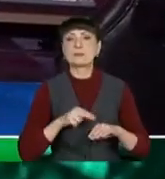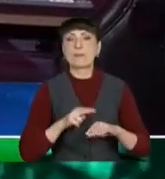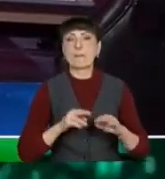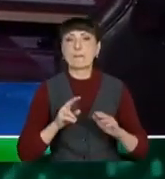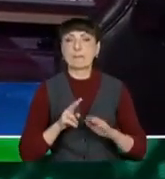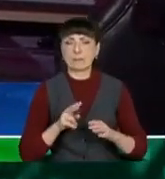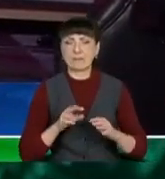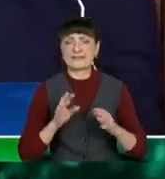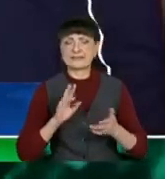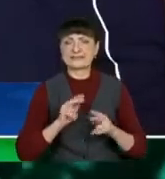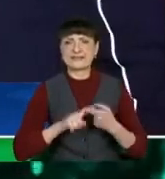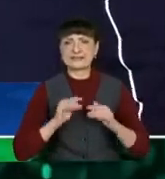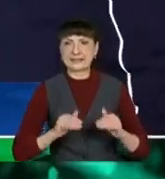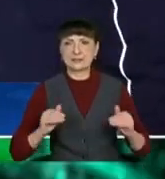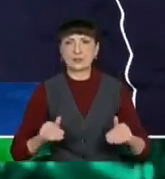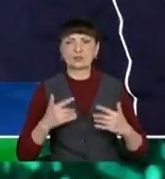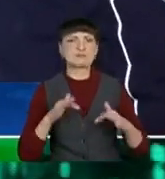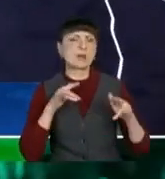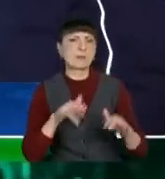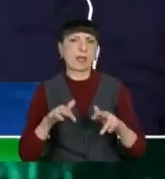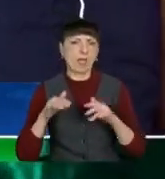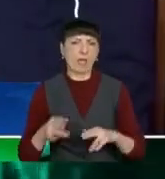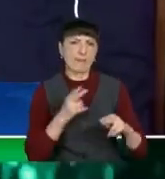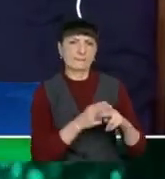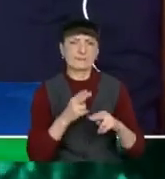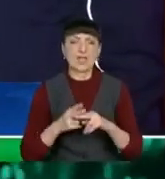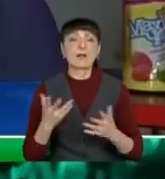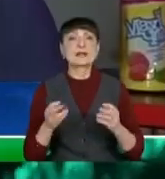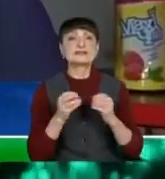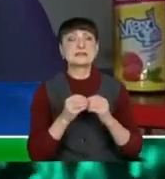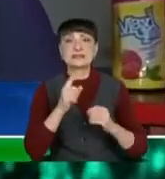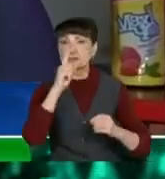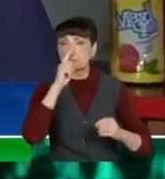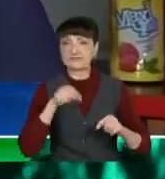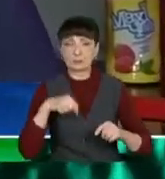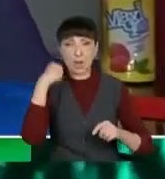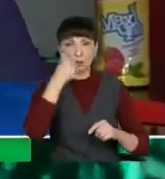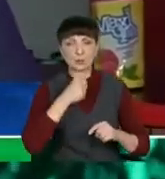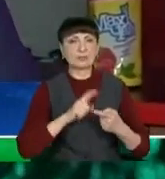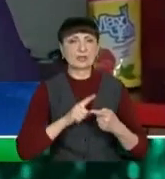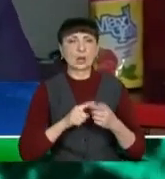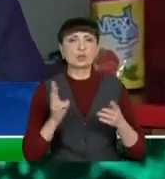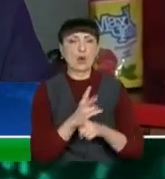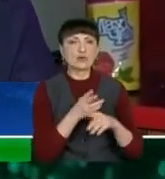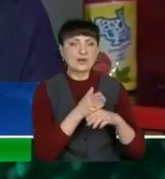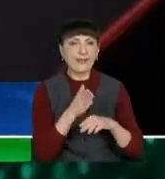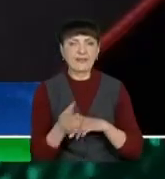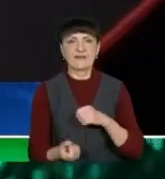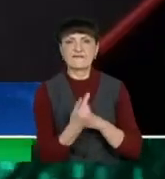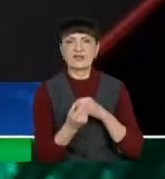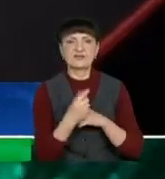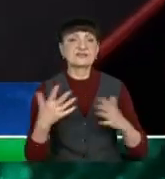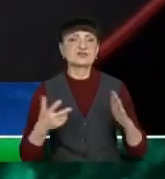итоги проводимых оперативно-профилактических мероприятий. Так, за 10 месяцев этого года благодаря ночным рейдам выявлено